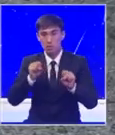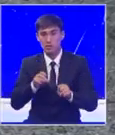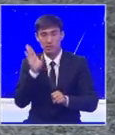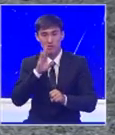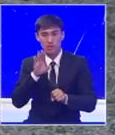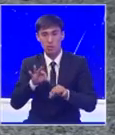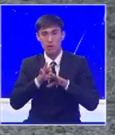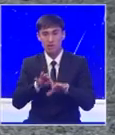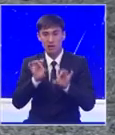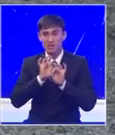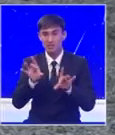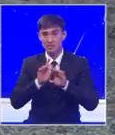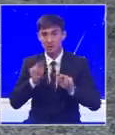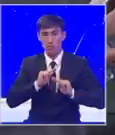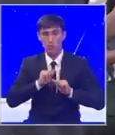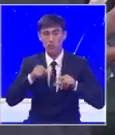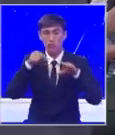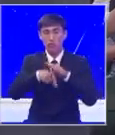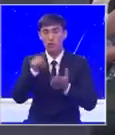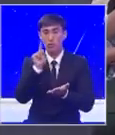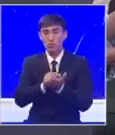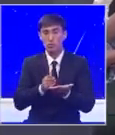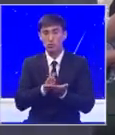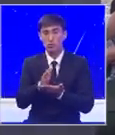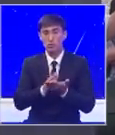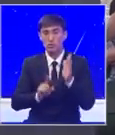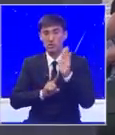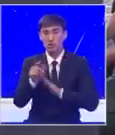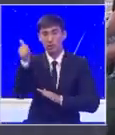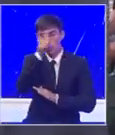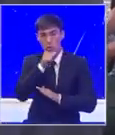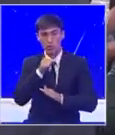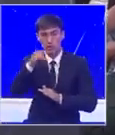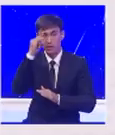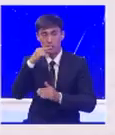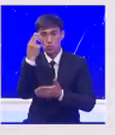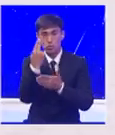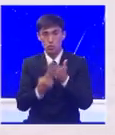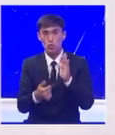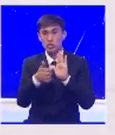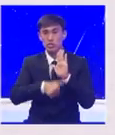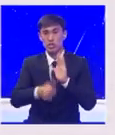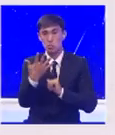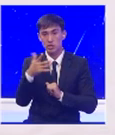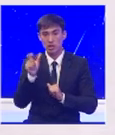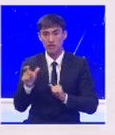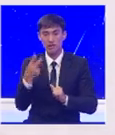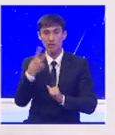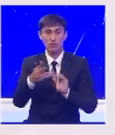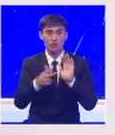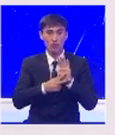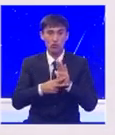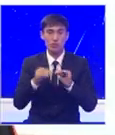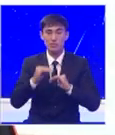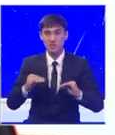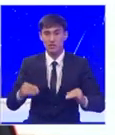проведение разъяснительных работ также входят в обязанности службы. С начала года в Казахстане утонуло 65 человек, 28 из которых